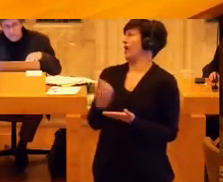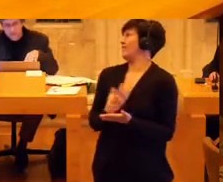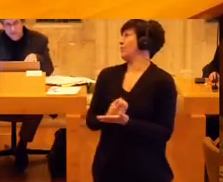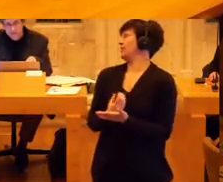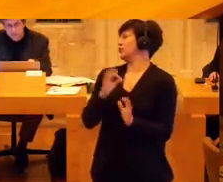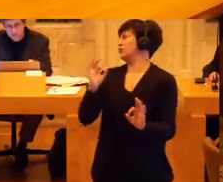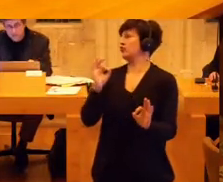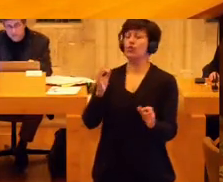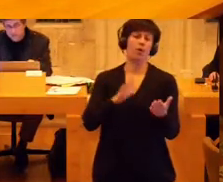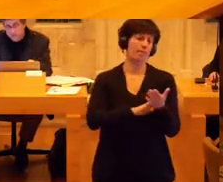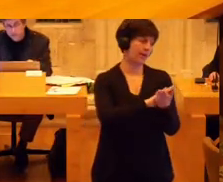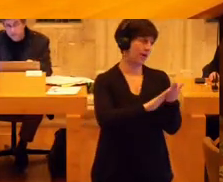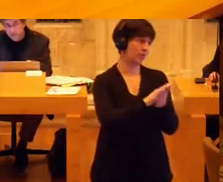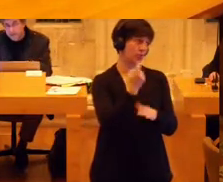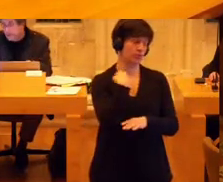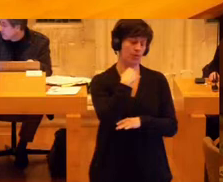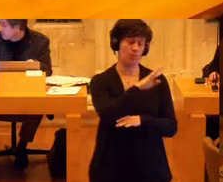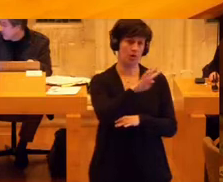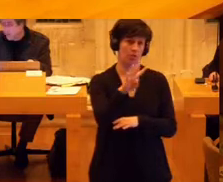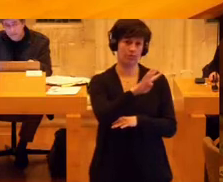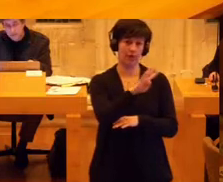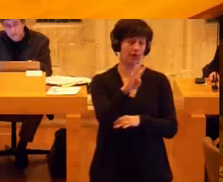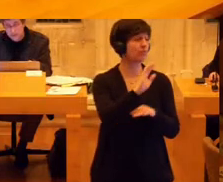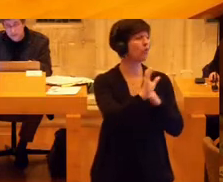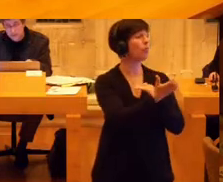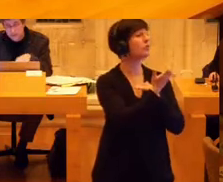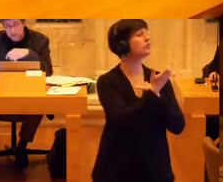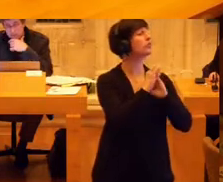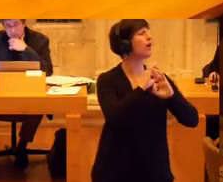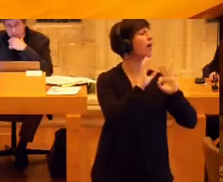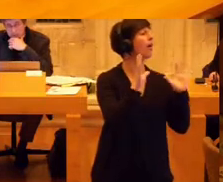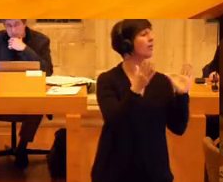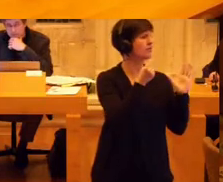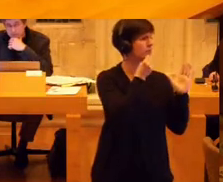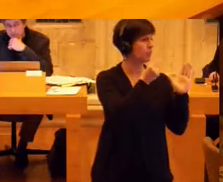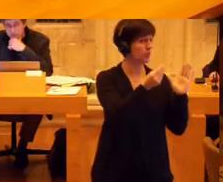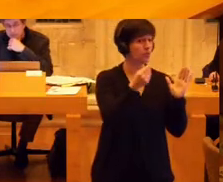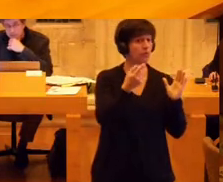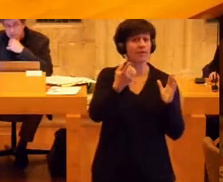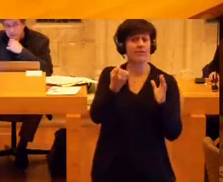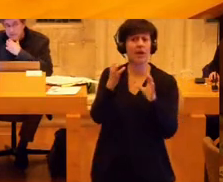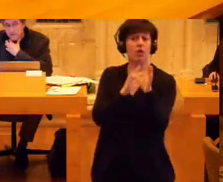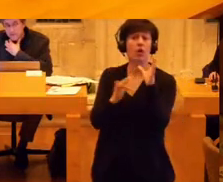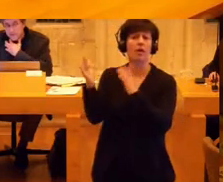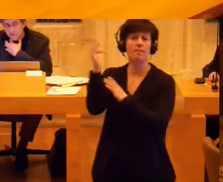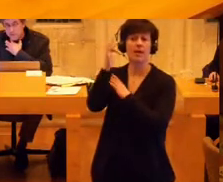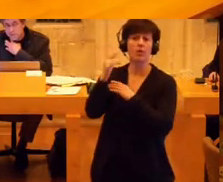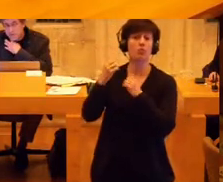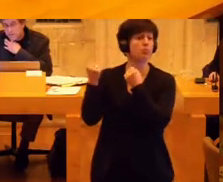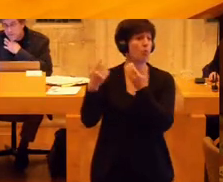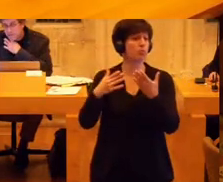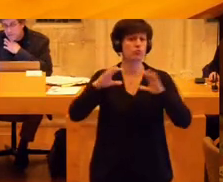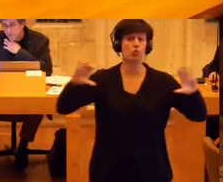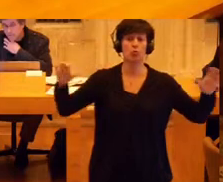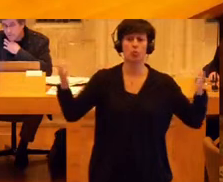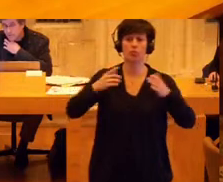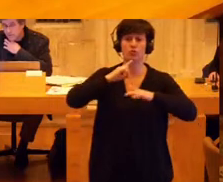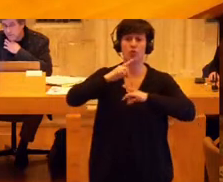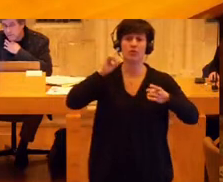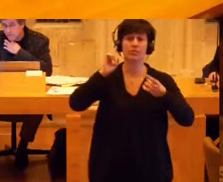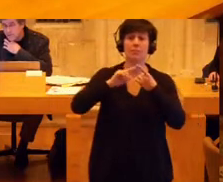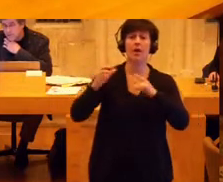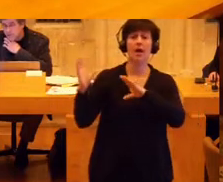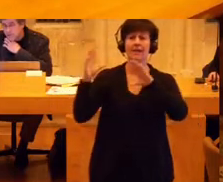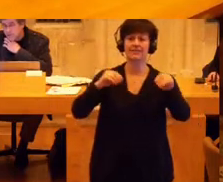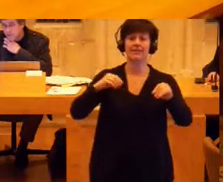Voilà, pardon. Donc, pas d'opposition au groupement de commandes proposé par la communauté urbaine pour les installations de climatisation, même